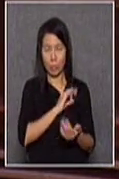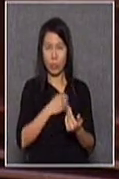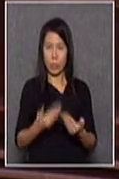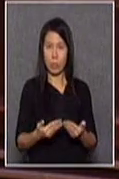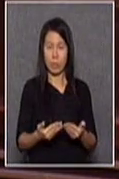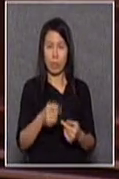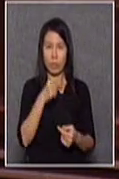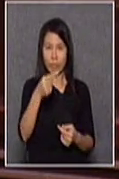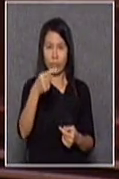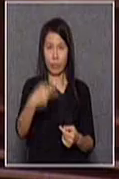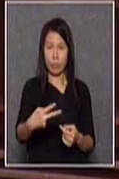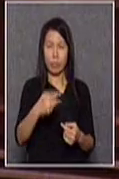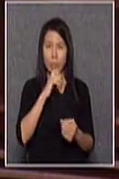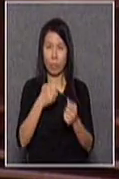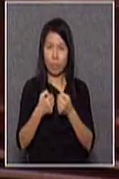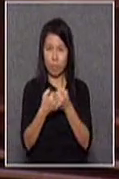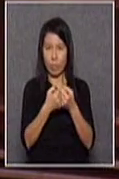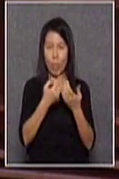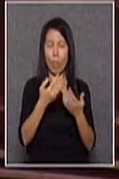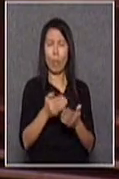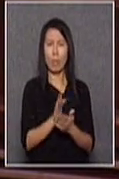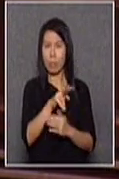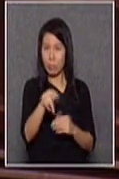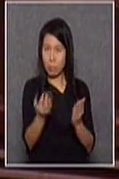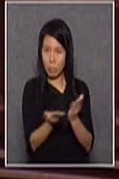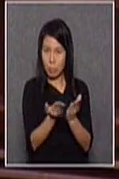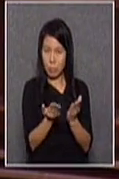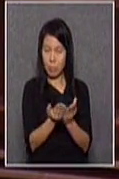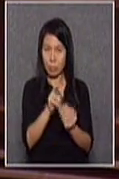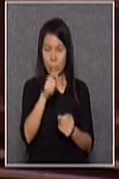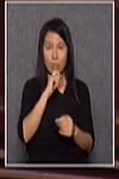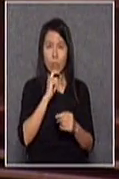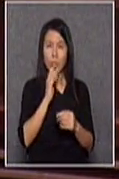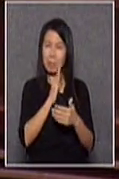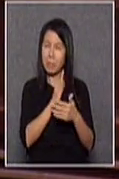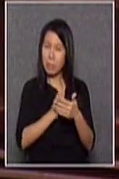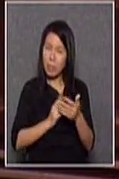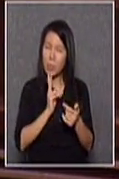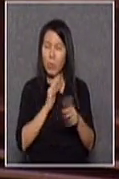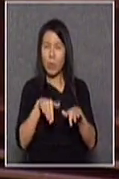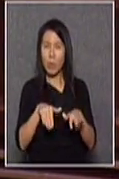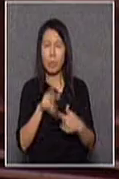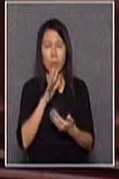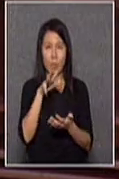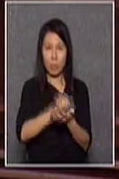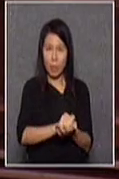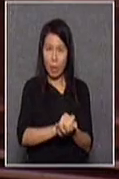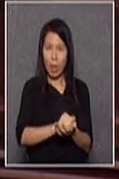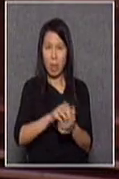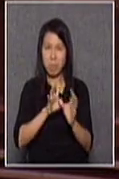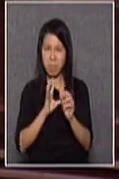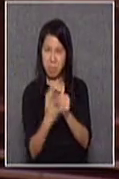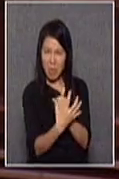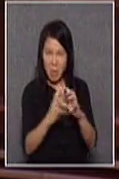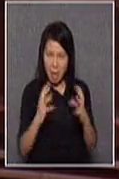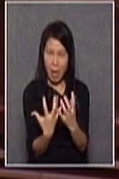到衝擊呢，已經充分地證明了類似的佔領或者包圍的手段，這些抗爭行為